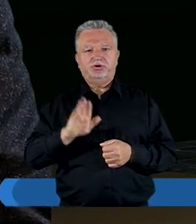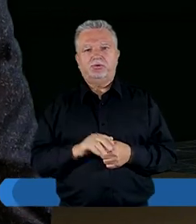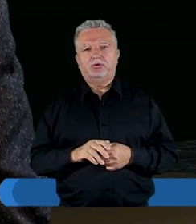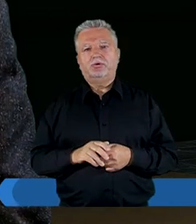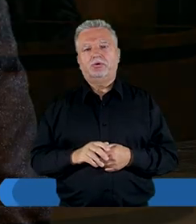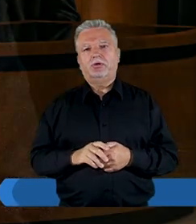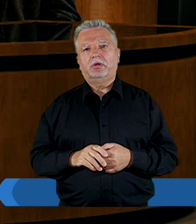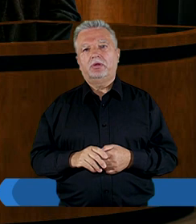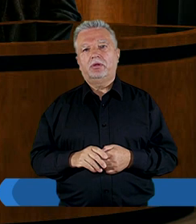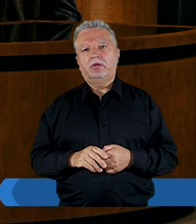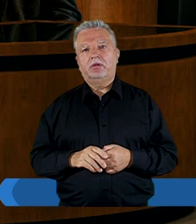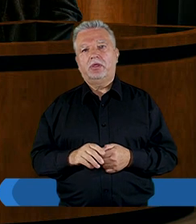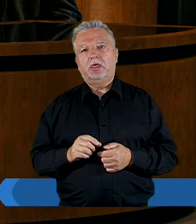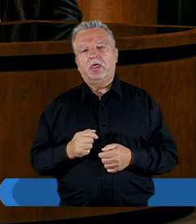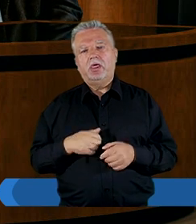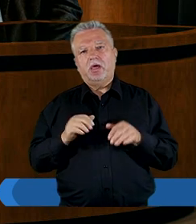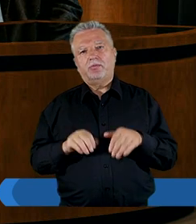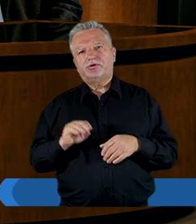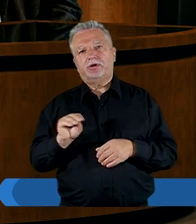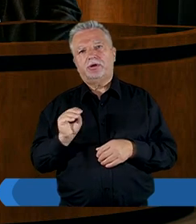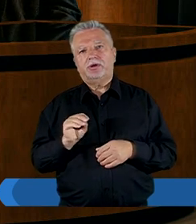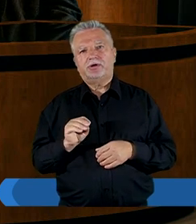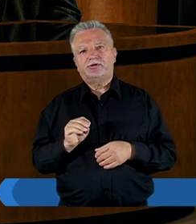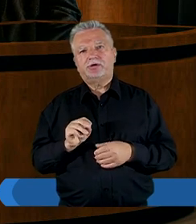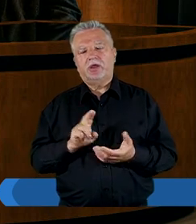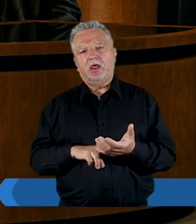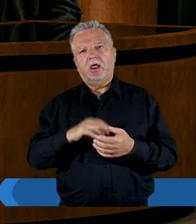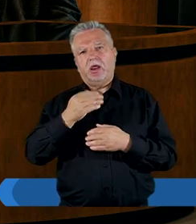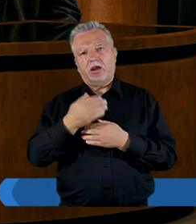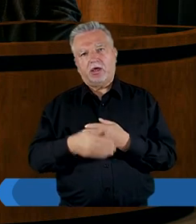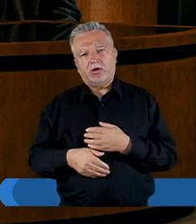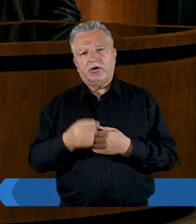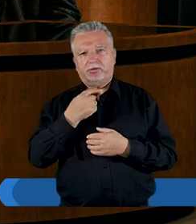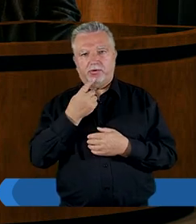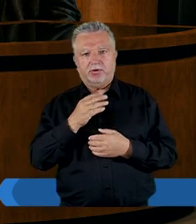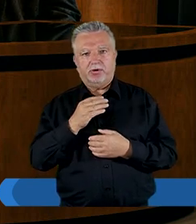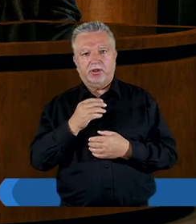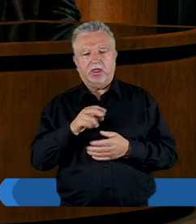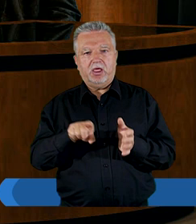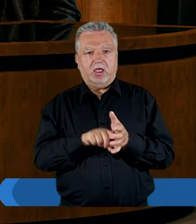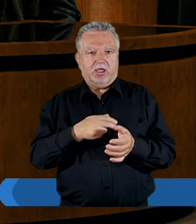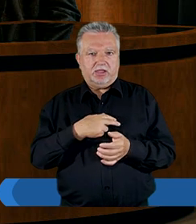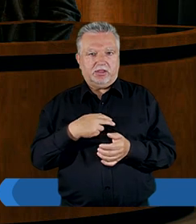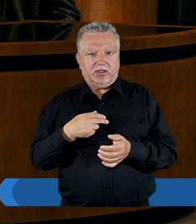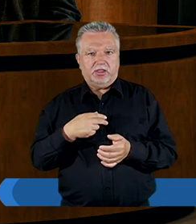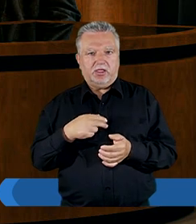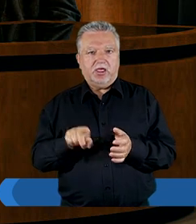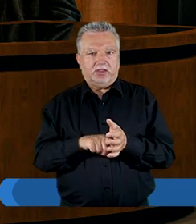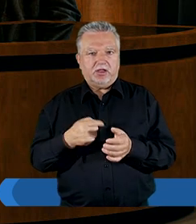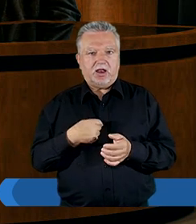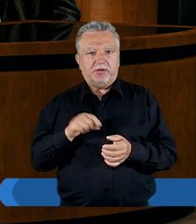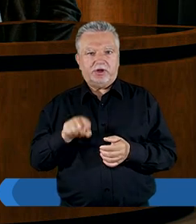złość. Ja może jeszcze też trochę na koniec bym powiedziała, bo dla mnie Księga Joba wcale nie jest księgą